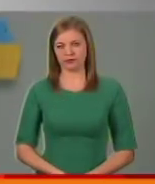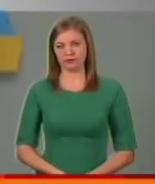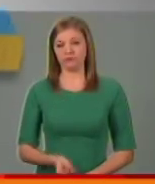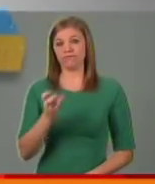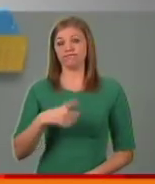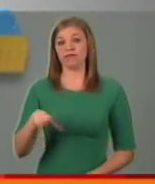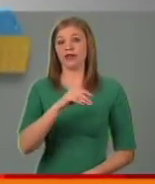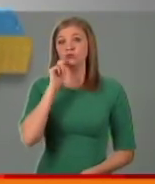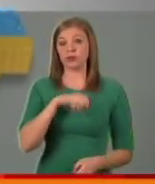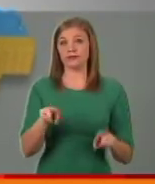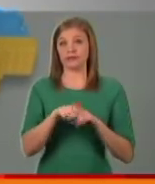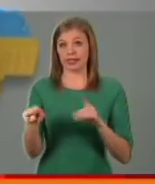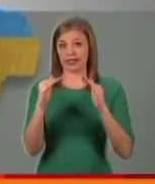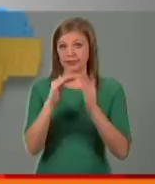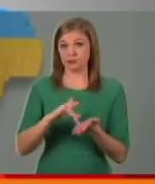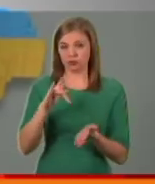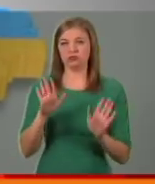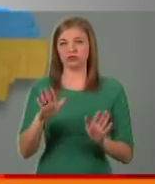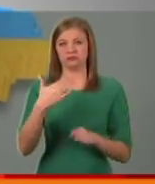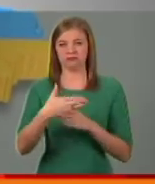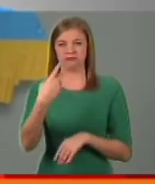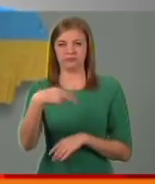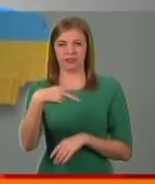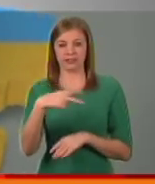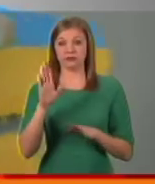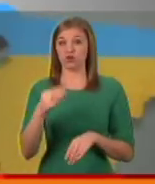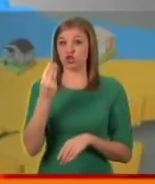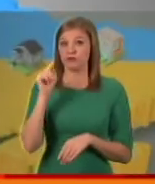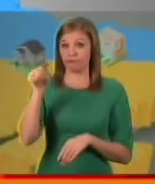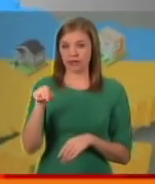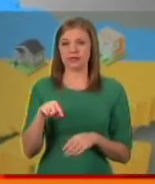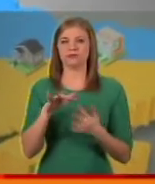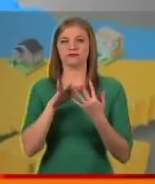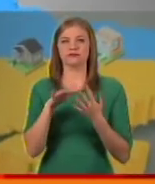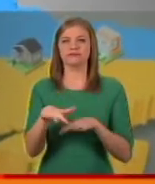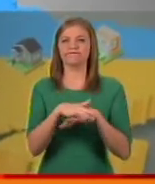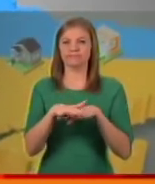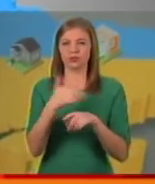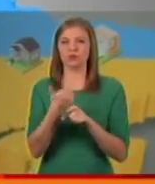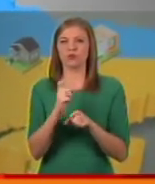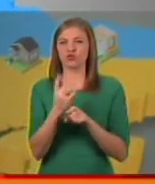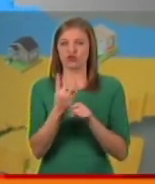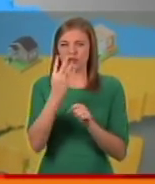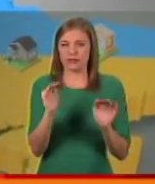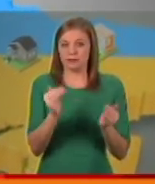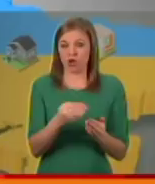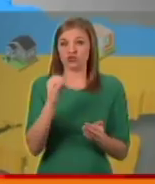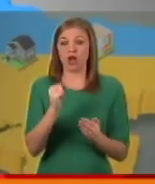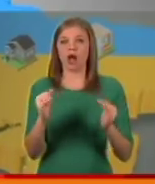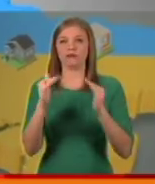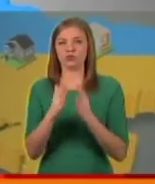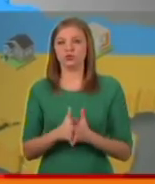На всю Україну таких притулків лише зо два десятки. У Швеції населення понад вчетверо менше, а